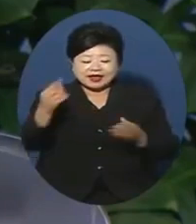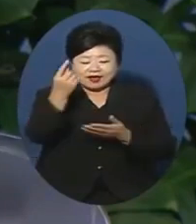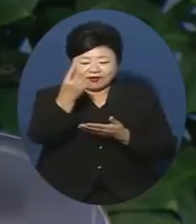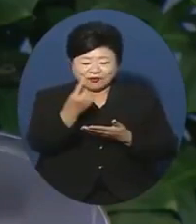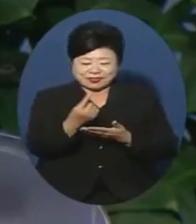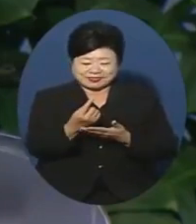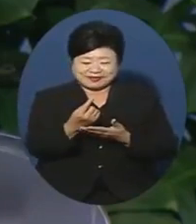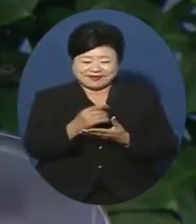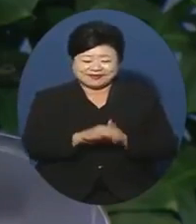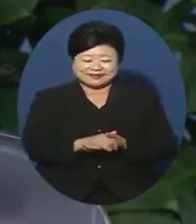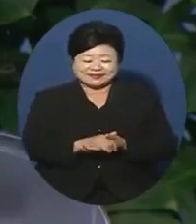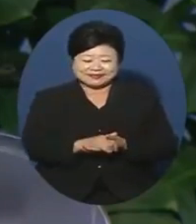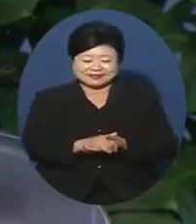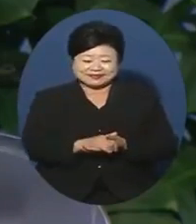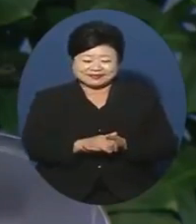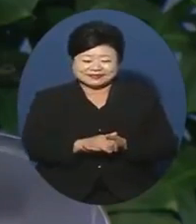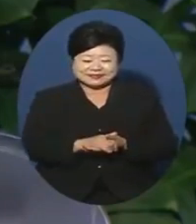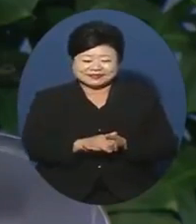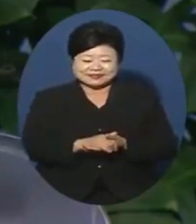오셔서